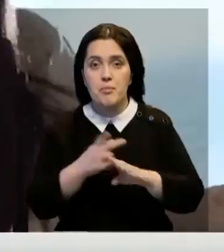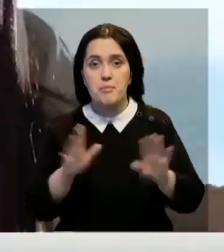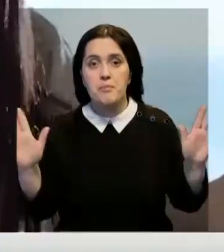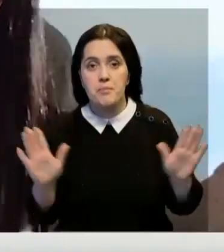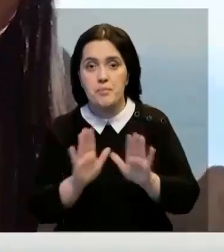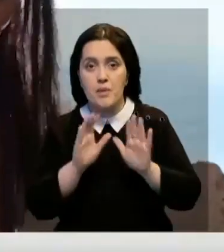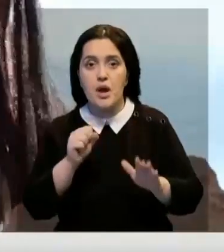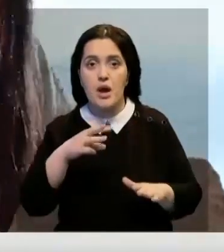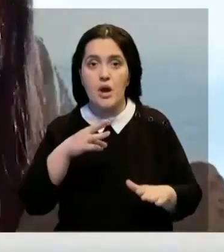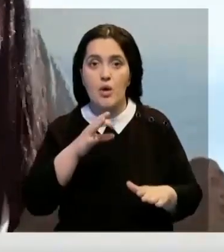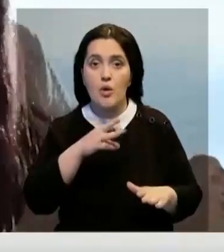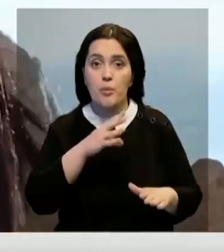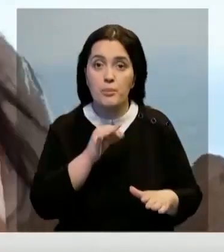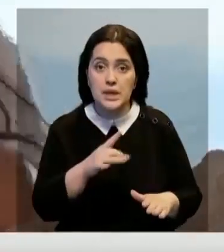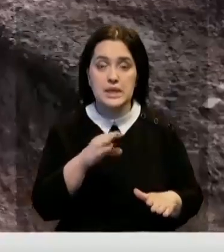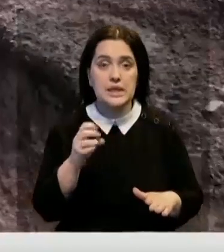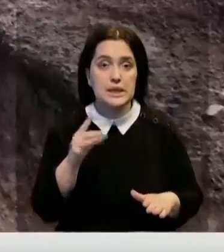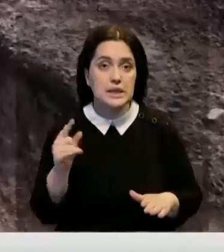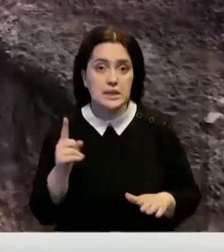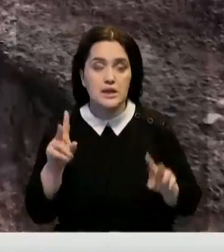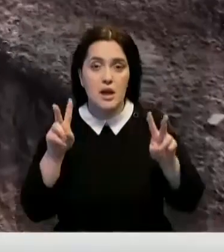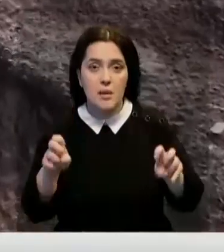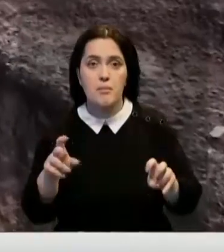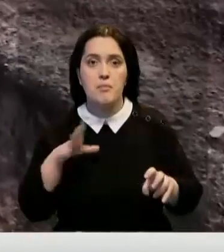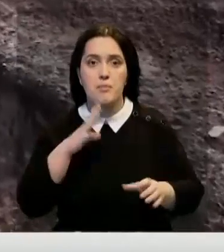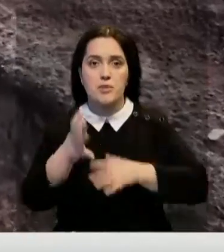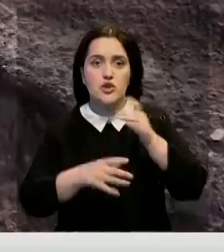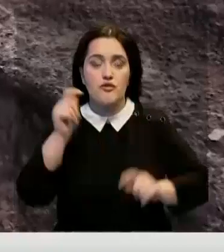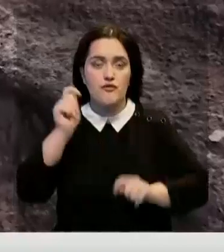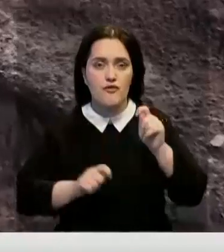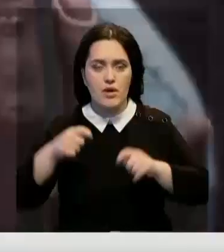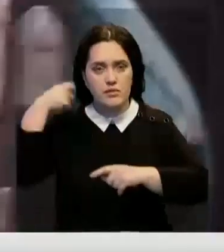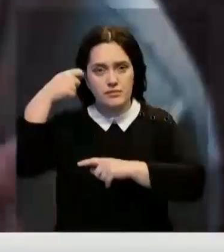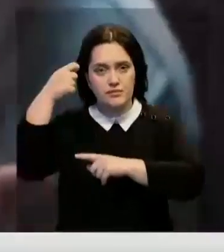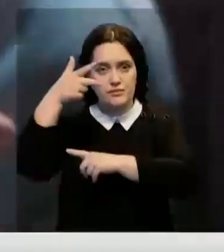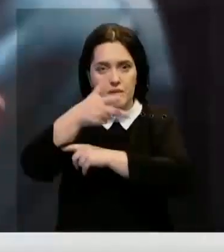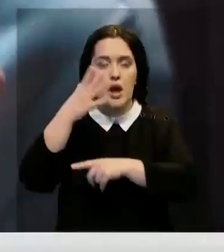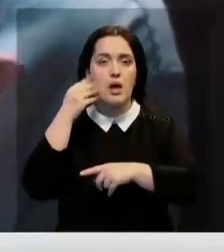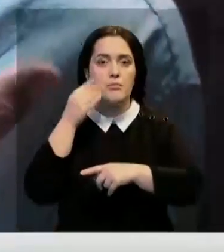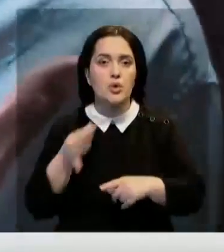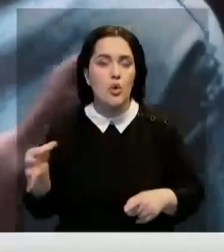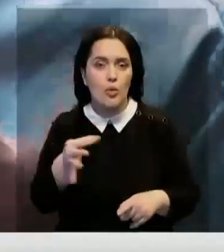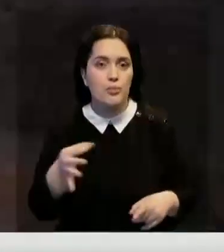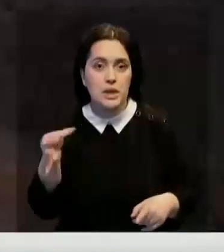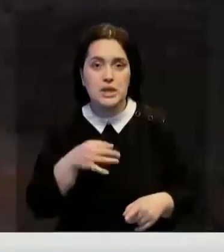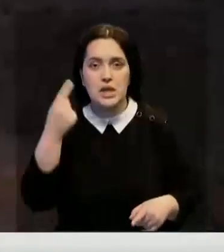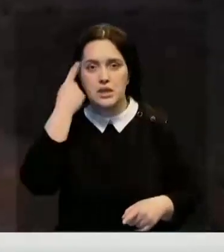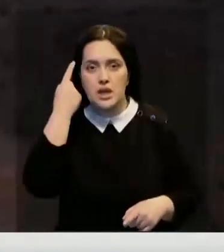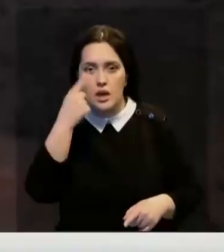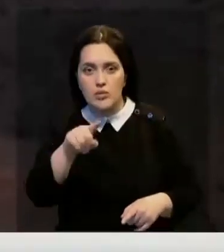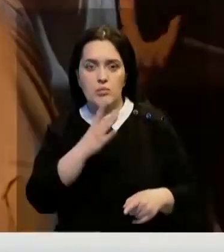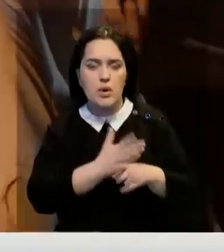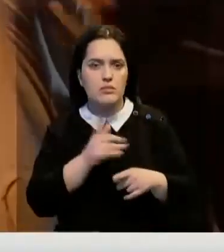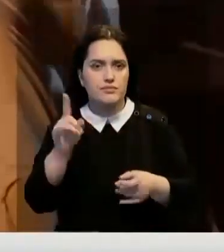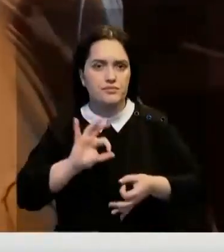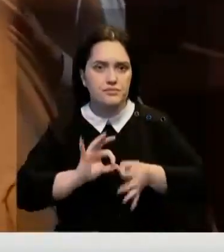омри смерть он из представленной на международном фестивале снят в алматинская область на чернском каньоне задумка произведения